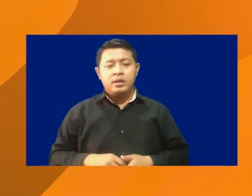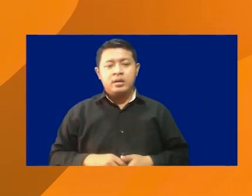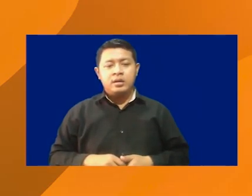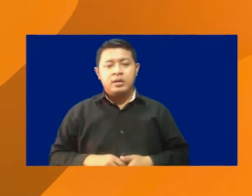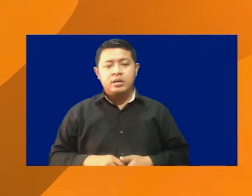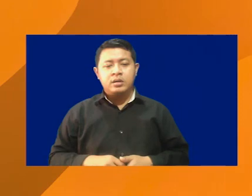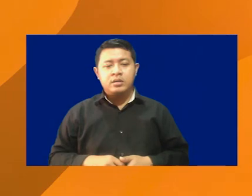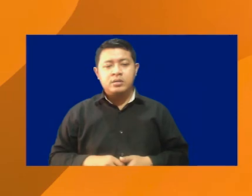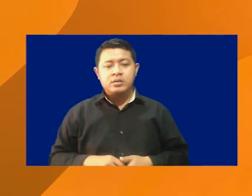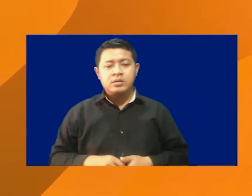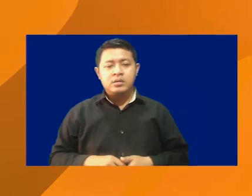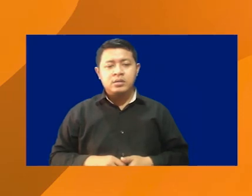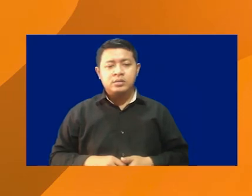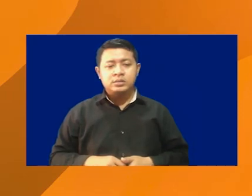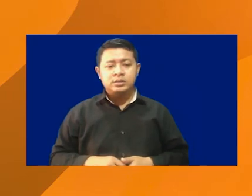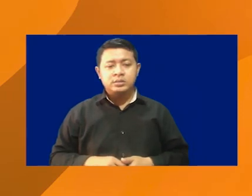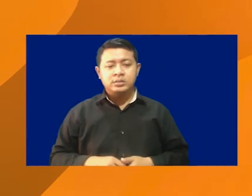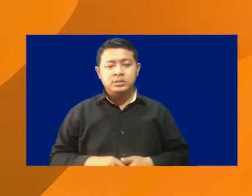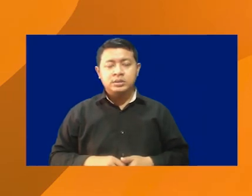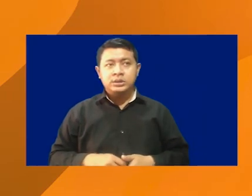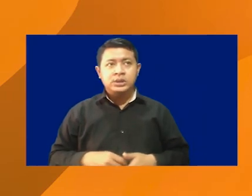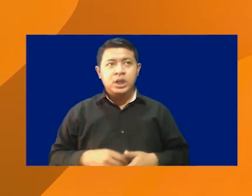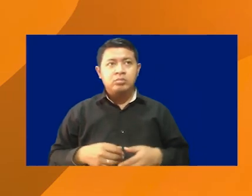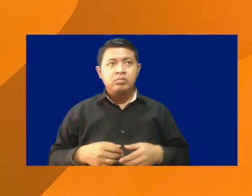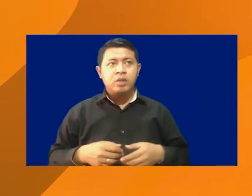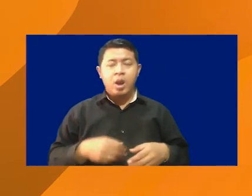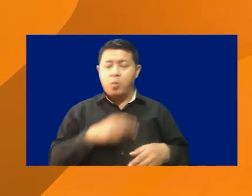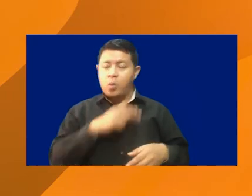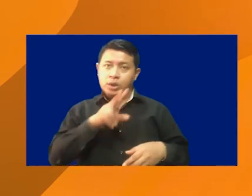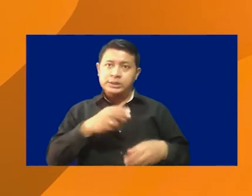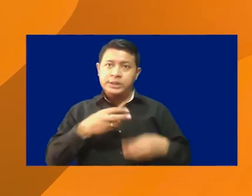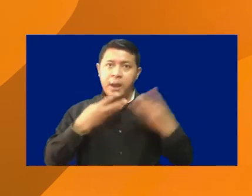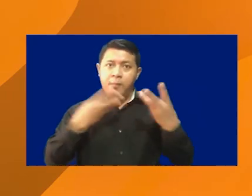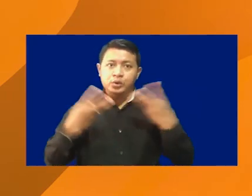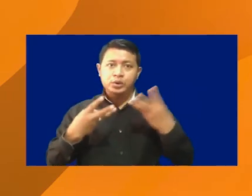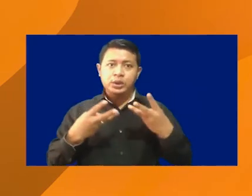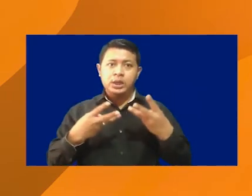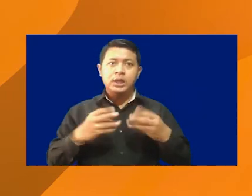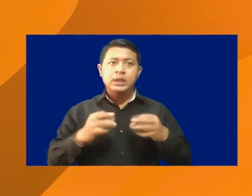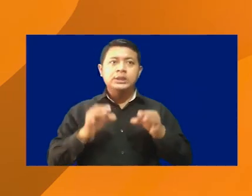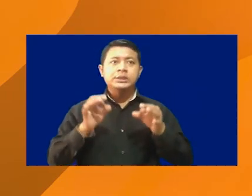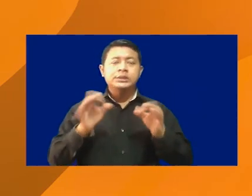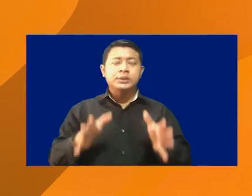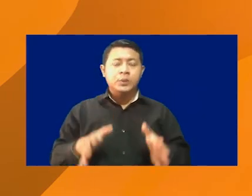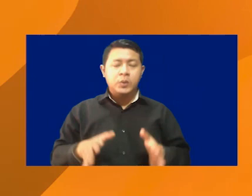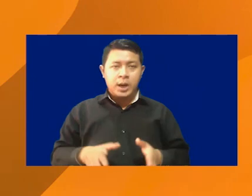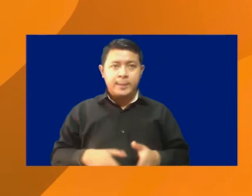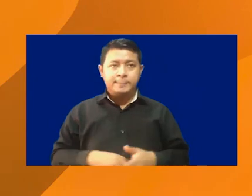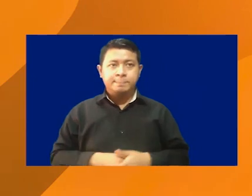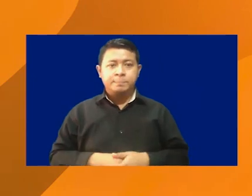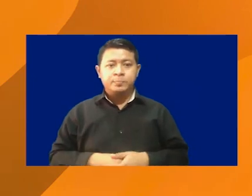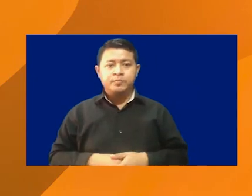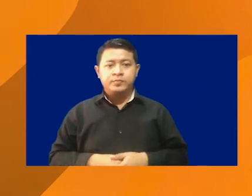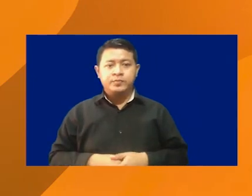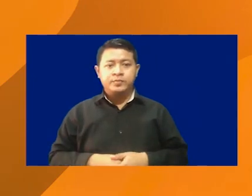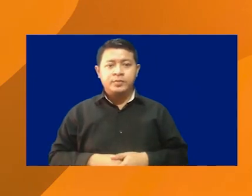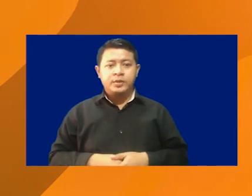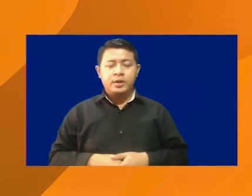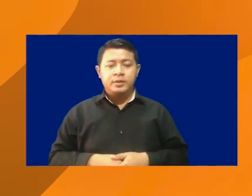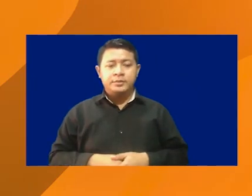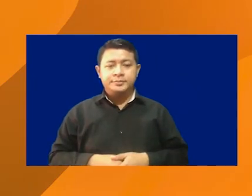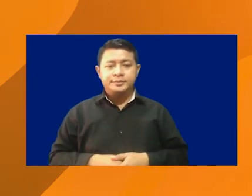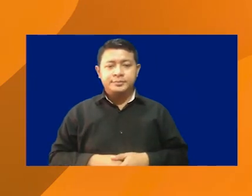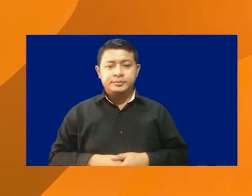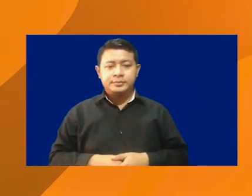burung yang keluar dari kandang singa. Dan begitu juga dengan kondisi emosional dan kondisi jiwa saya yang begitu